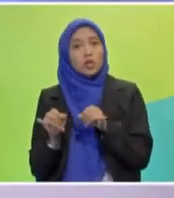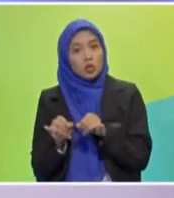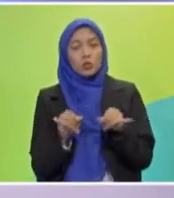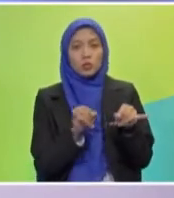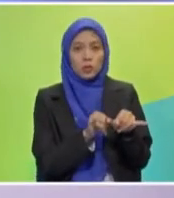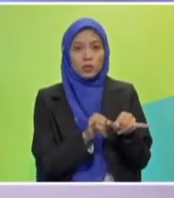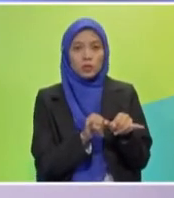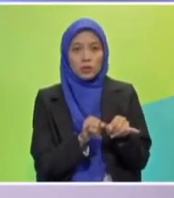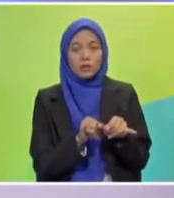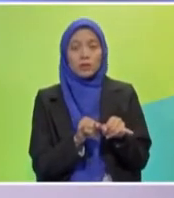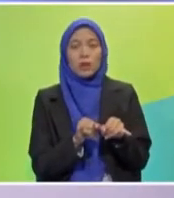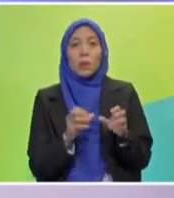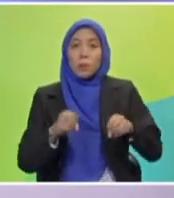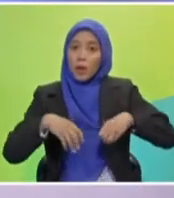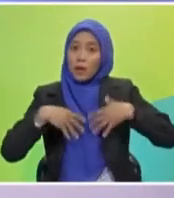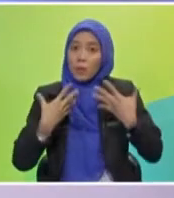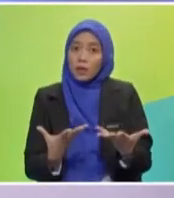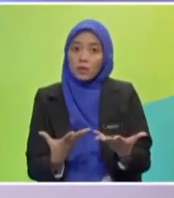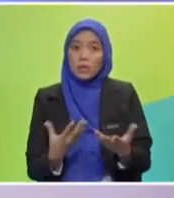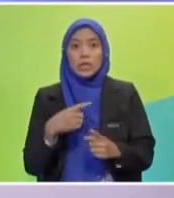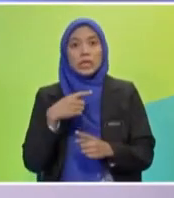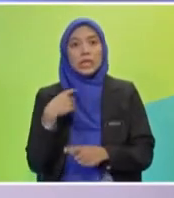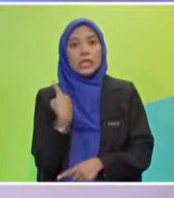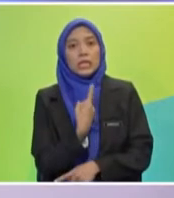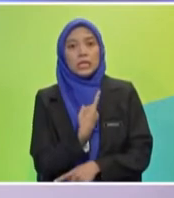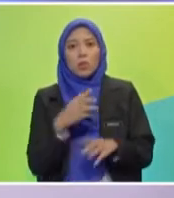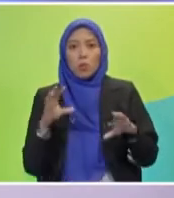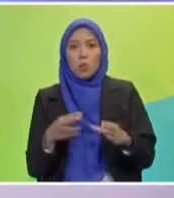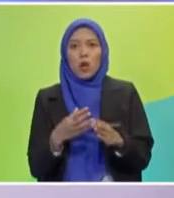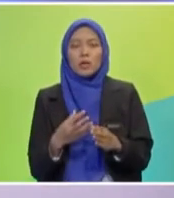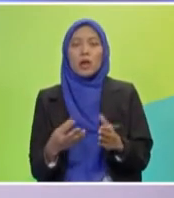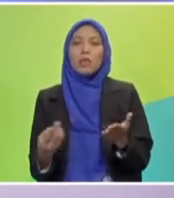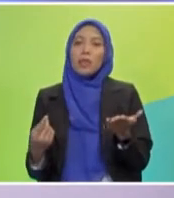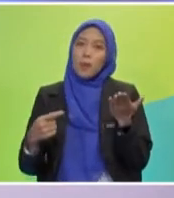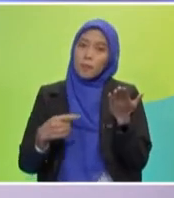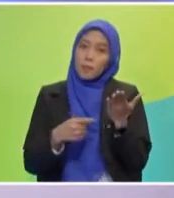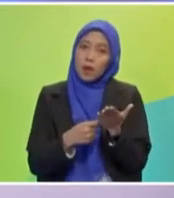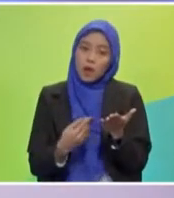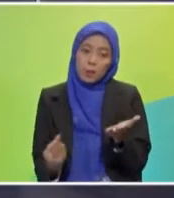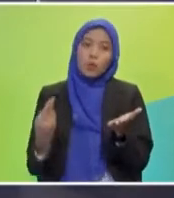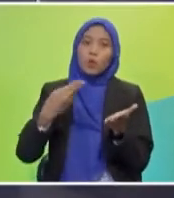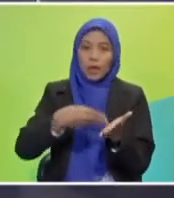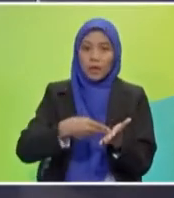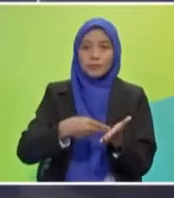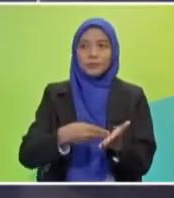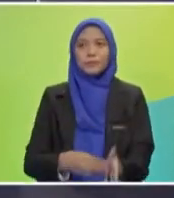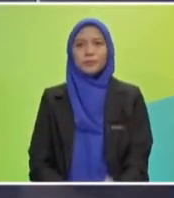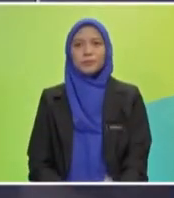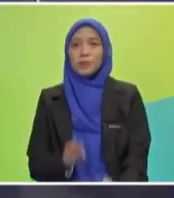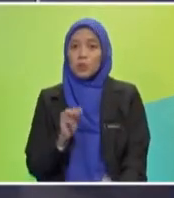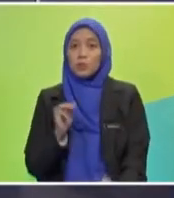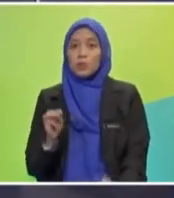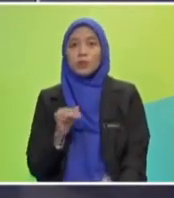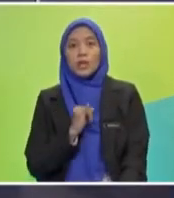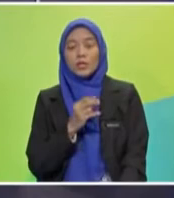saya kongsikan di sini bagaimana kita buat penambahan berulang pada raksasa yang ada ini. Ni tak tahulah, murid saya kata